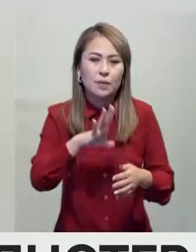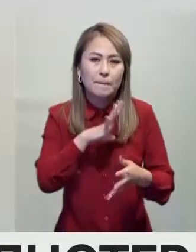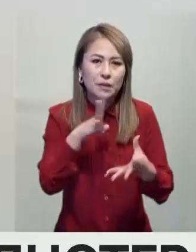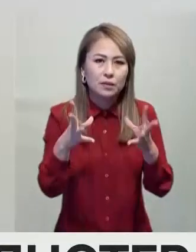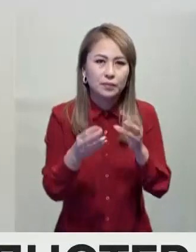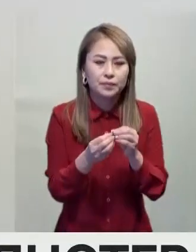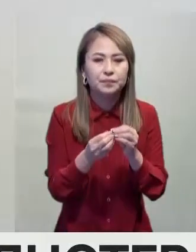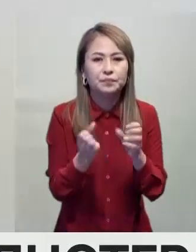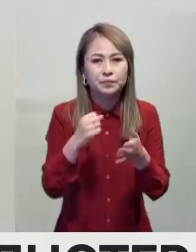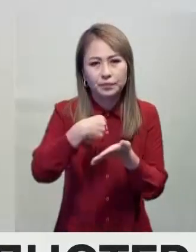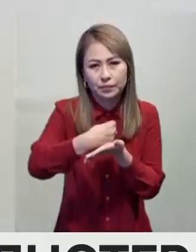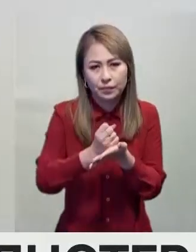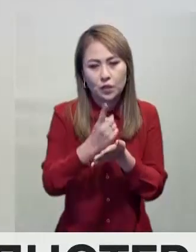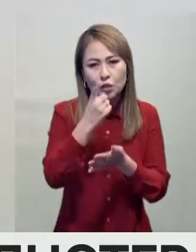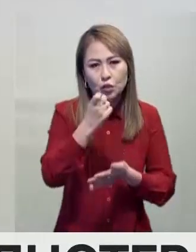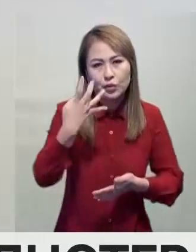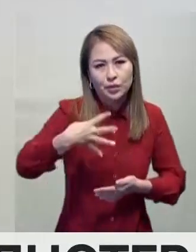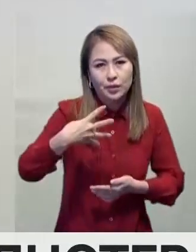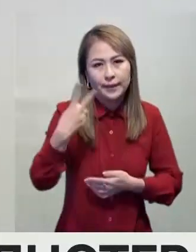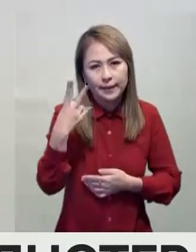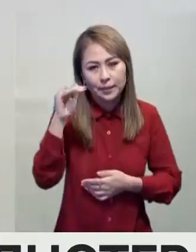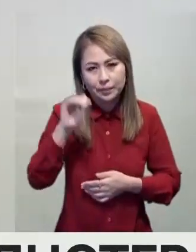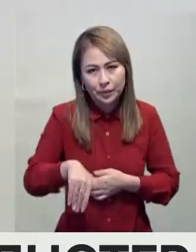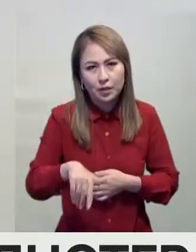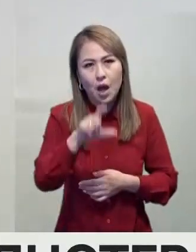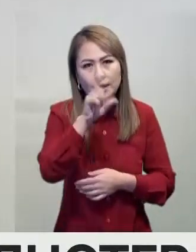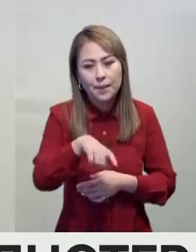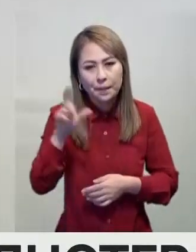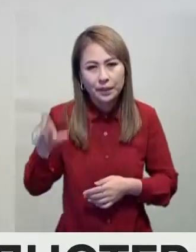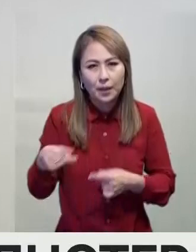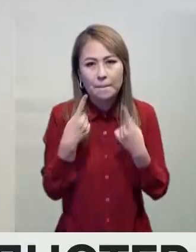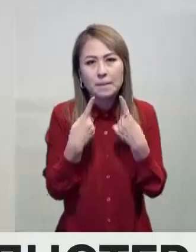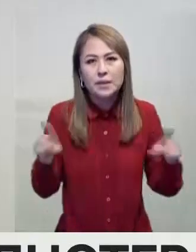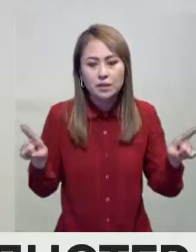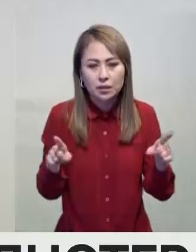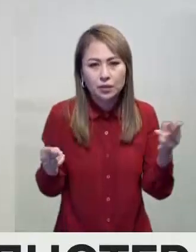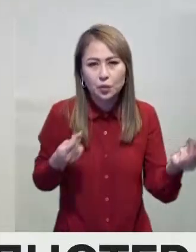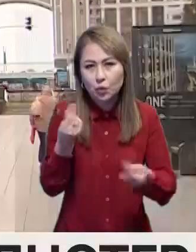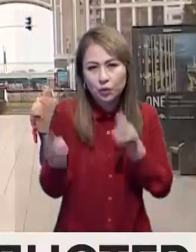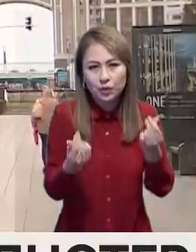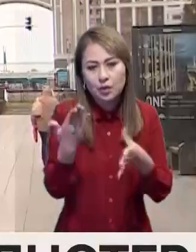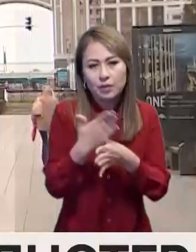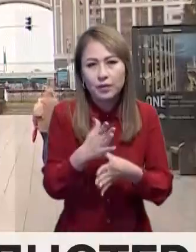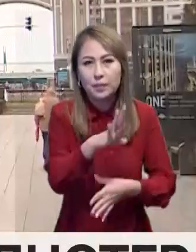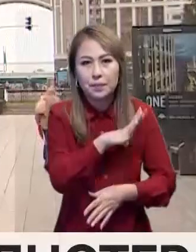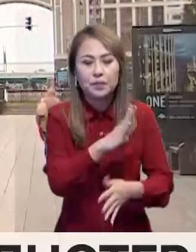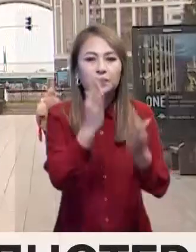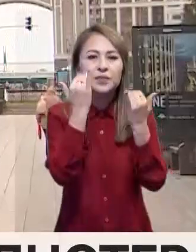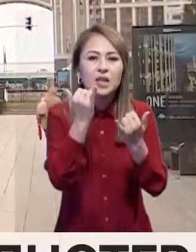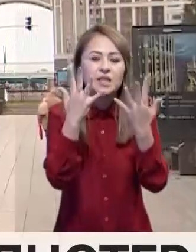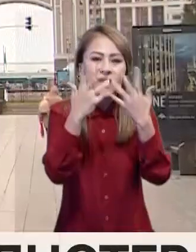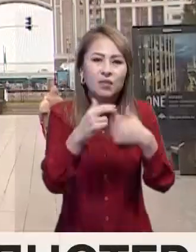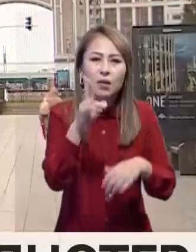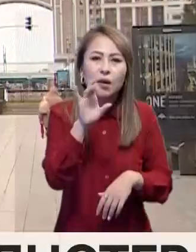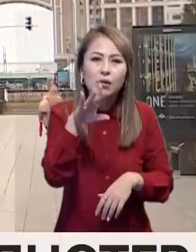түрде тағайындалды. 142 мың азаматқа басқа көздерден төлемдерді алды. Айта кеткен жөн, цифрлық